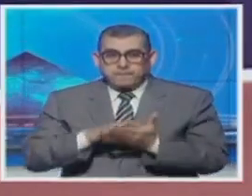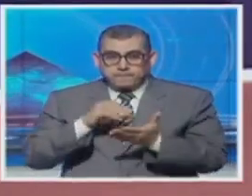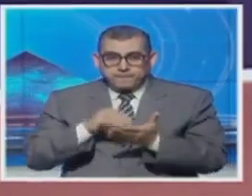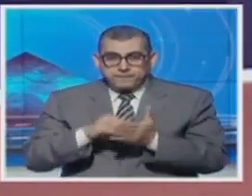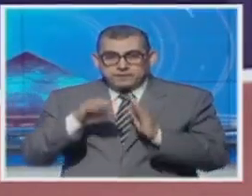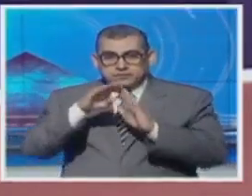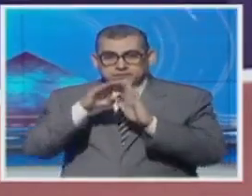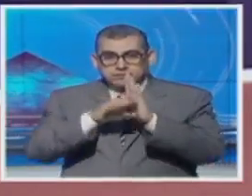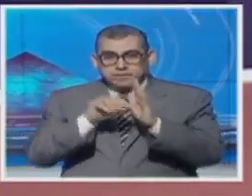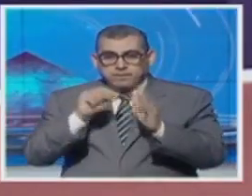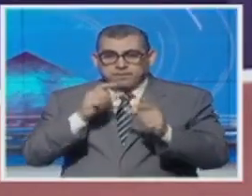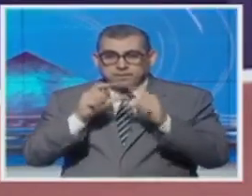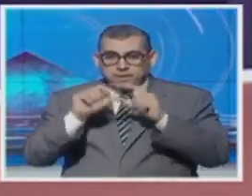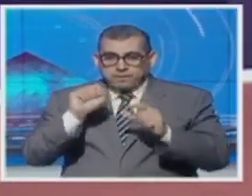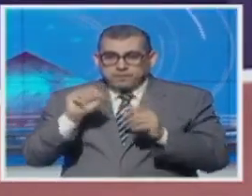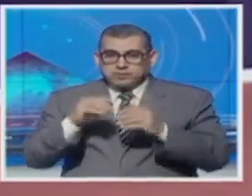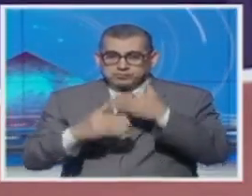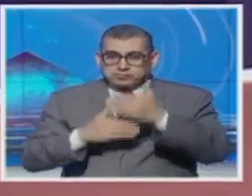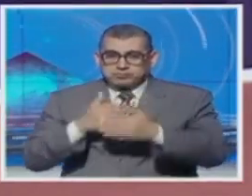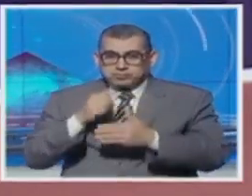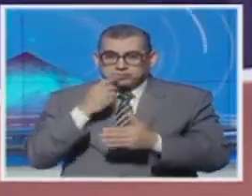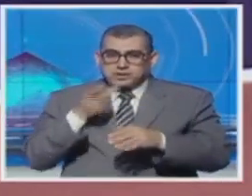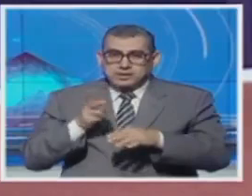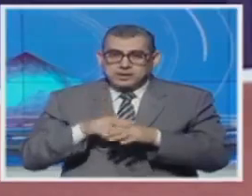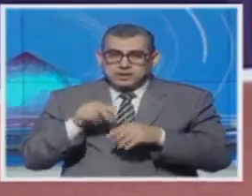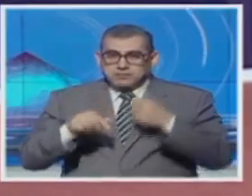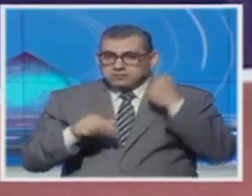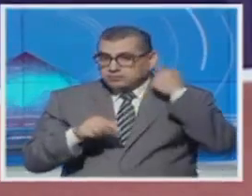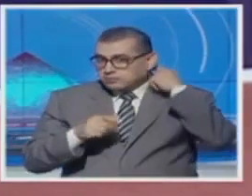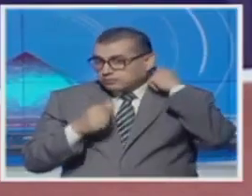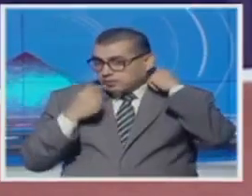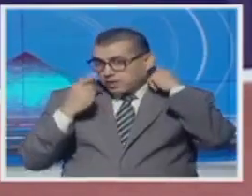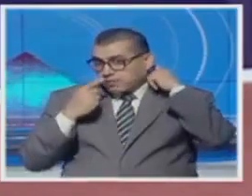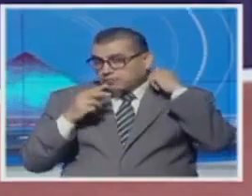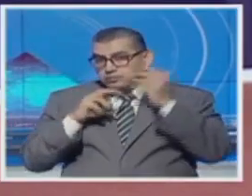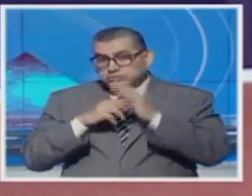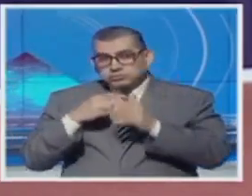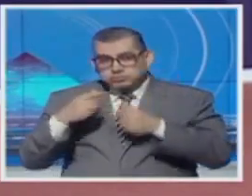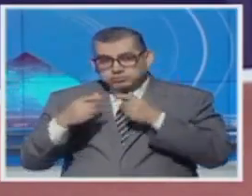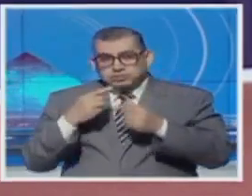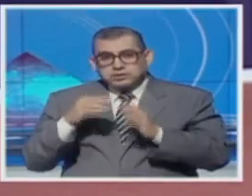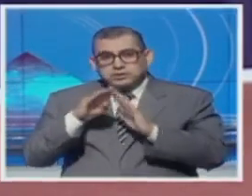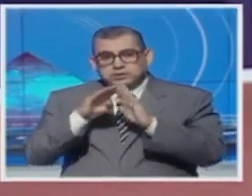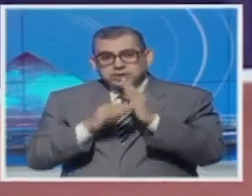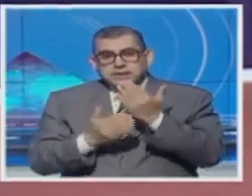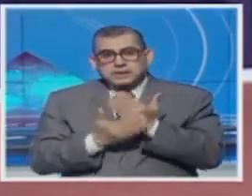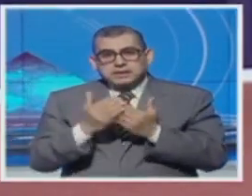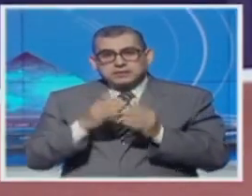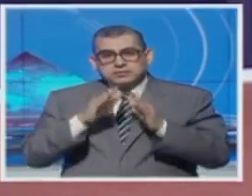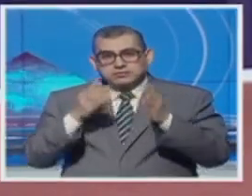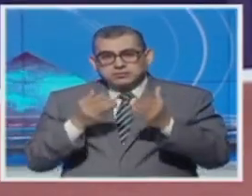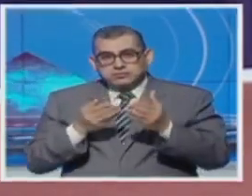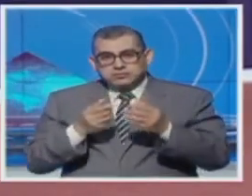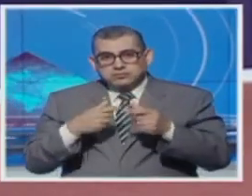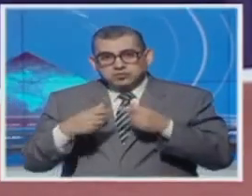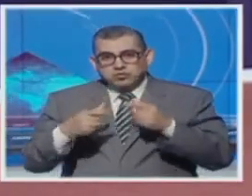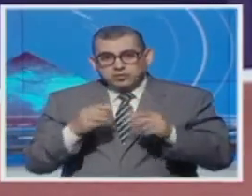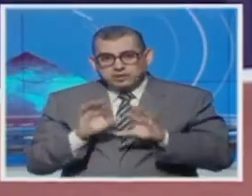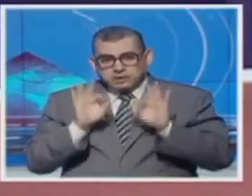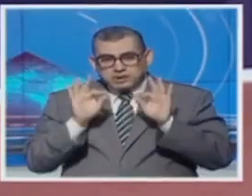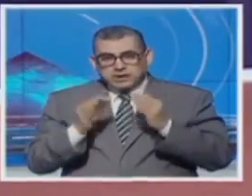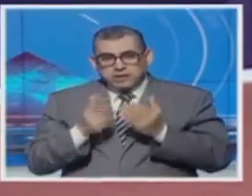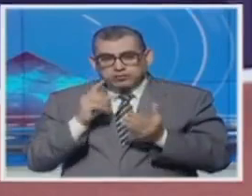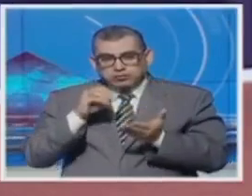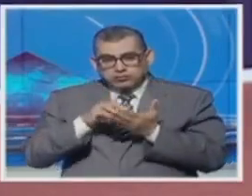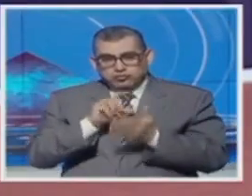المنظومة الخاصة بالبنك نفسه، بالإضافة لوسائل الدفع. احنا بنعمل منظومة جديدة للاي تي عندنا ان شاء الله